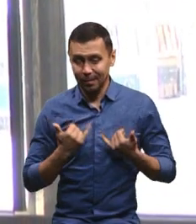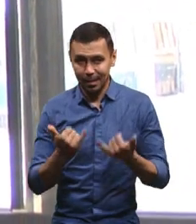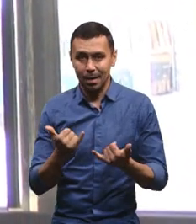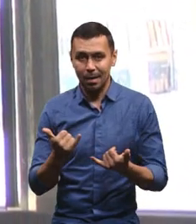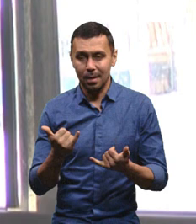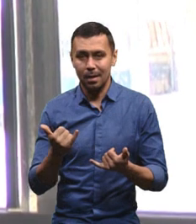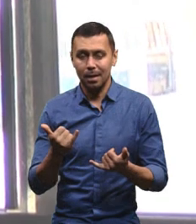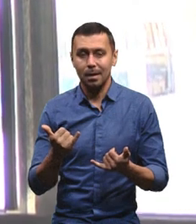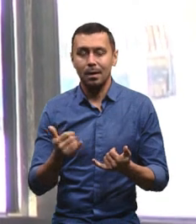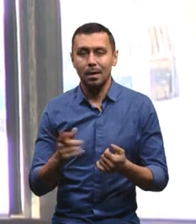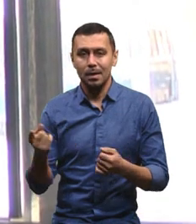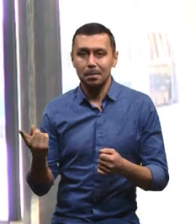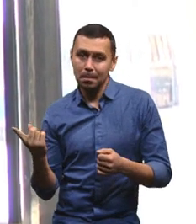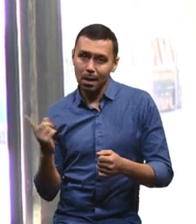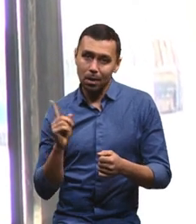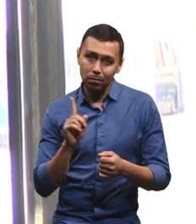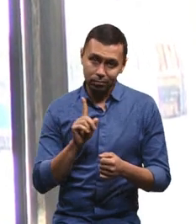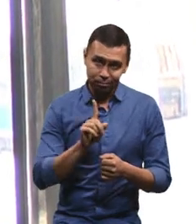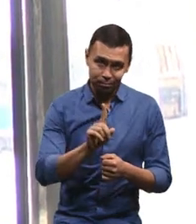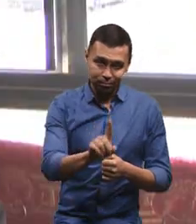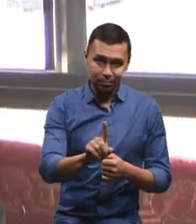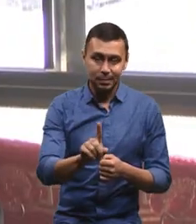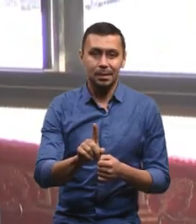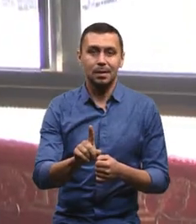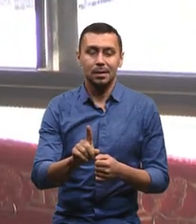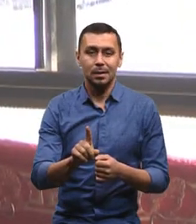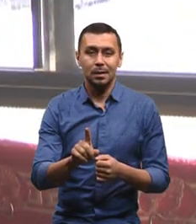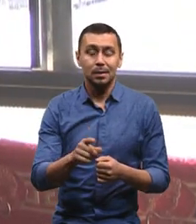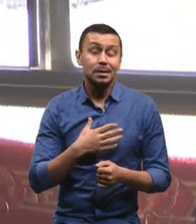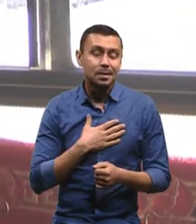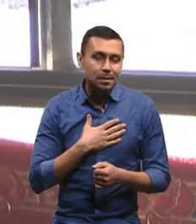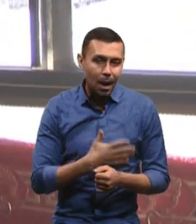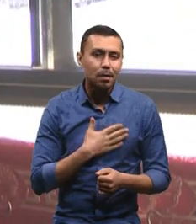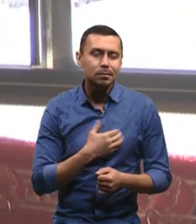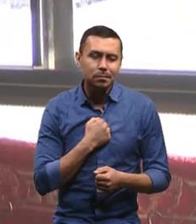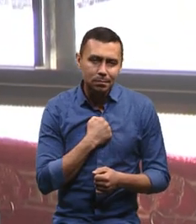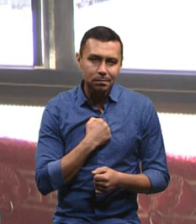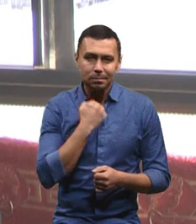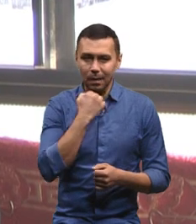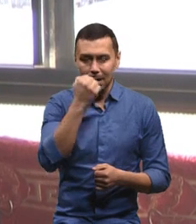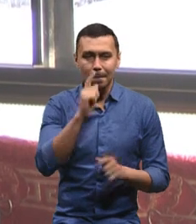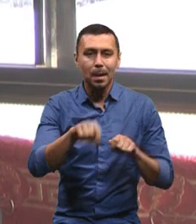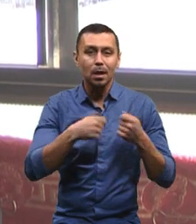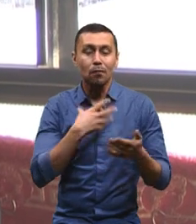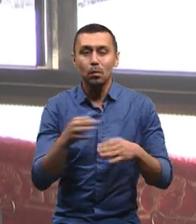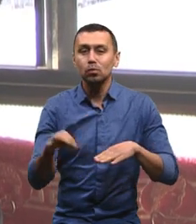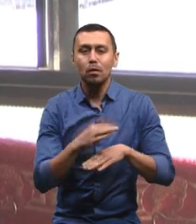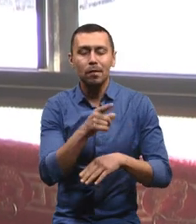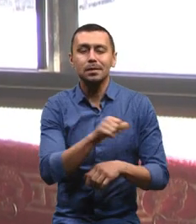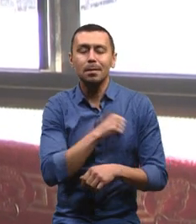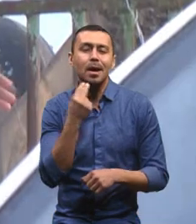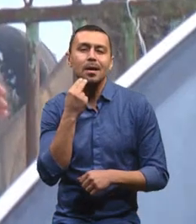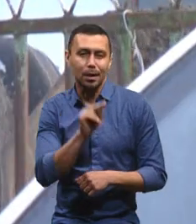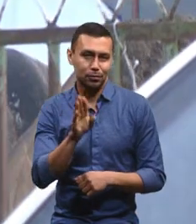аж з заднього задніх дверей сюди до кабіни Так дякую Так і каже і кажеш передайте своєму чоловіку що Ви